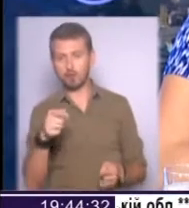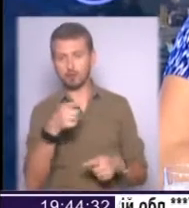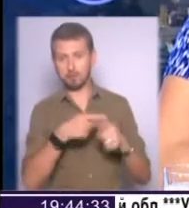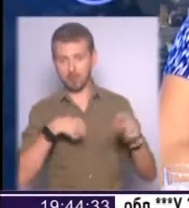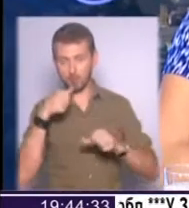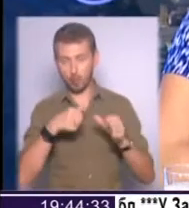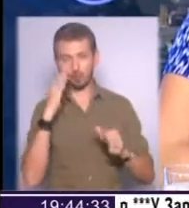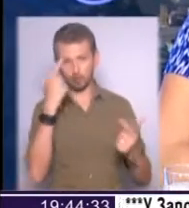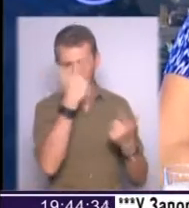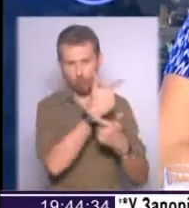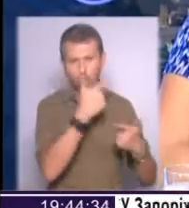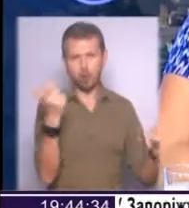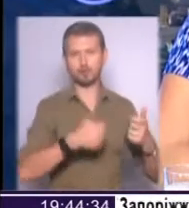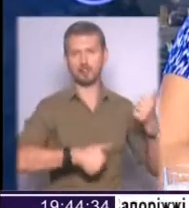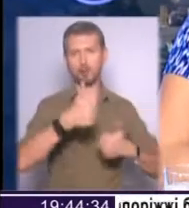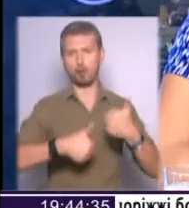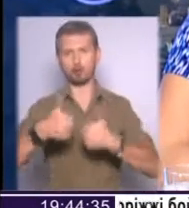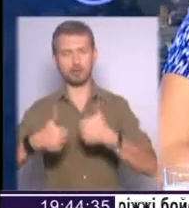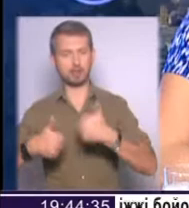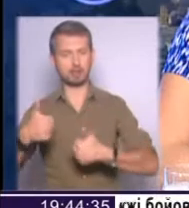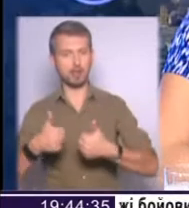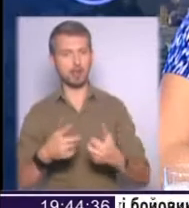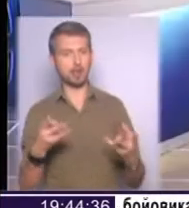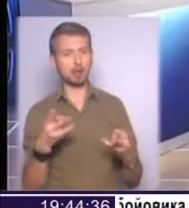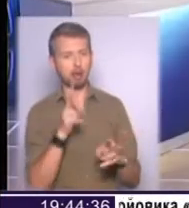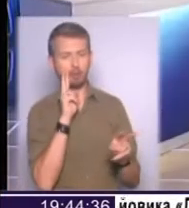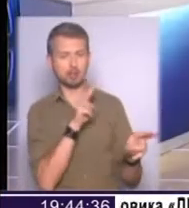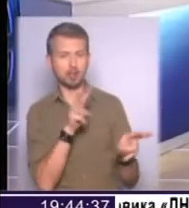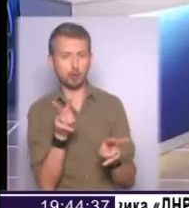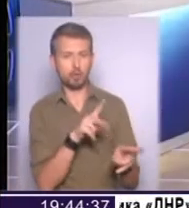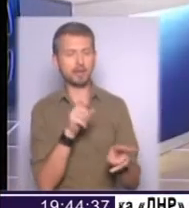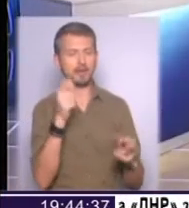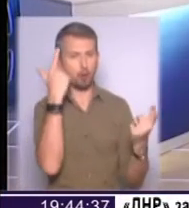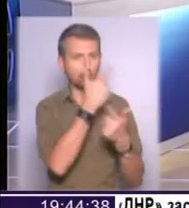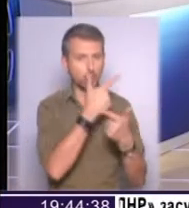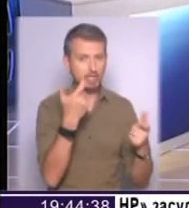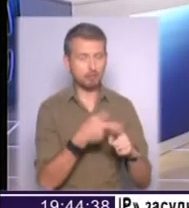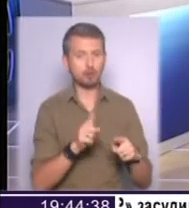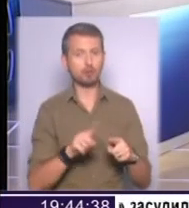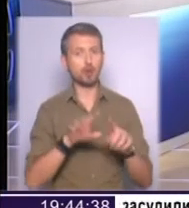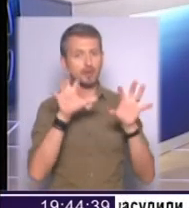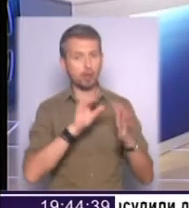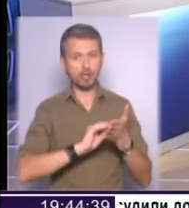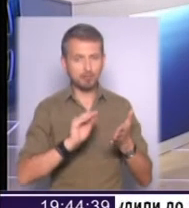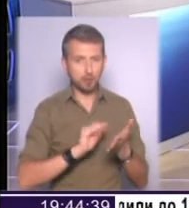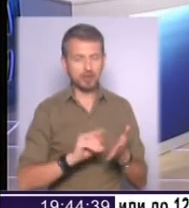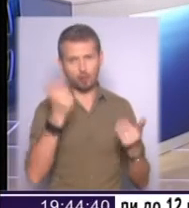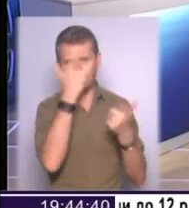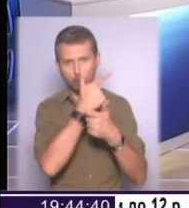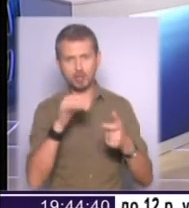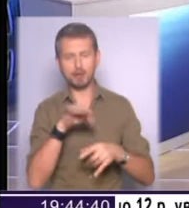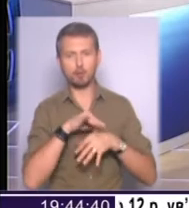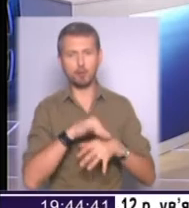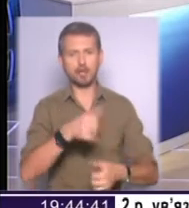будуть оголошуватися конкурси. Треба слідкувати за оголошеннями, тому що в нас в законі теж прописано, що оголошення про